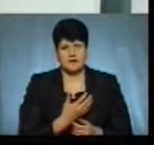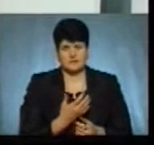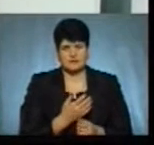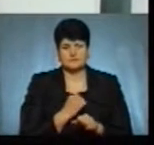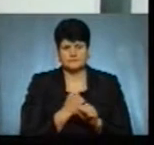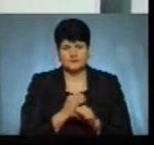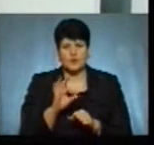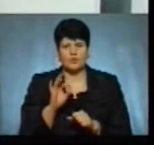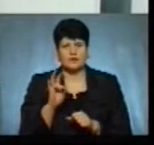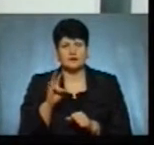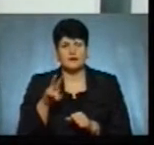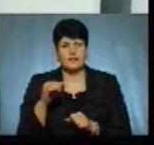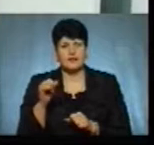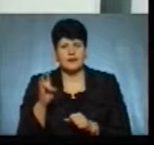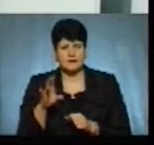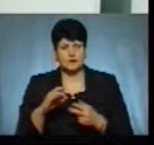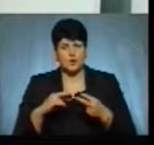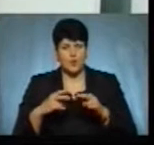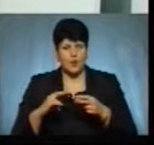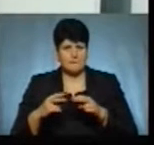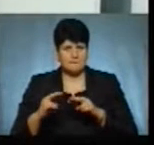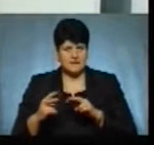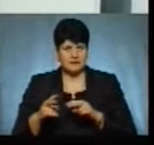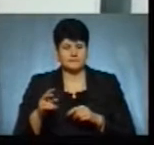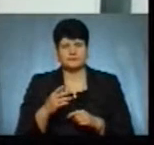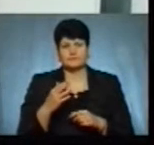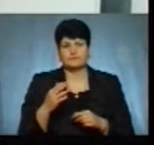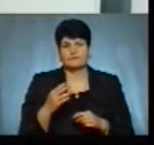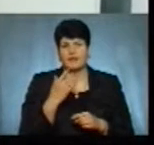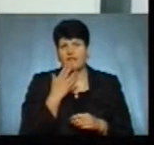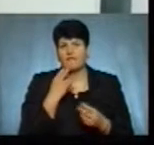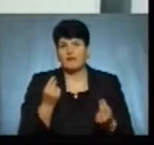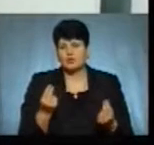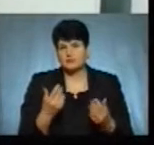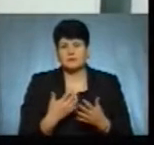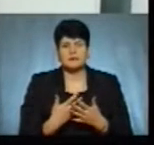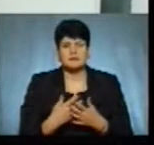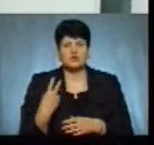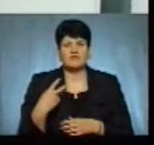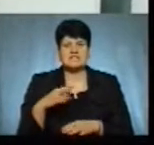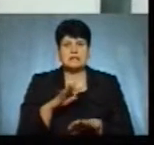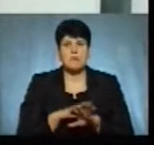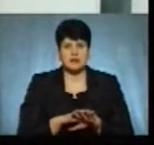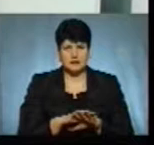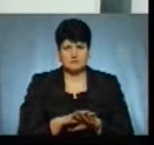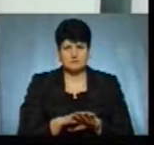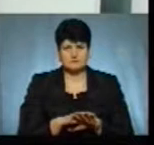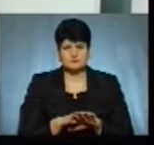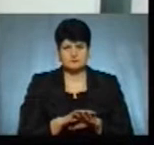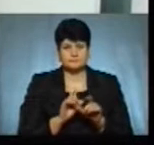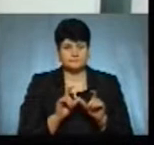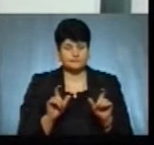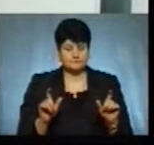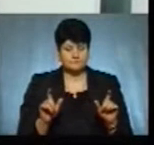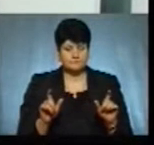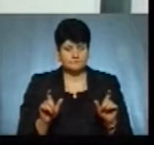функцію онлайн-обміну валют, ну, я думаю, там близько 20 банків, так як я чув.